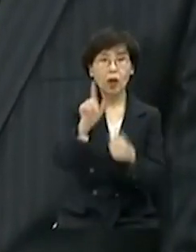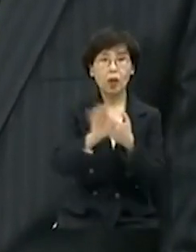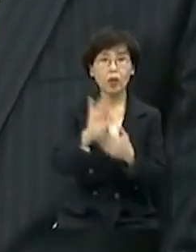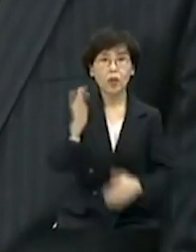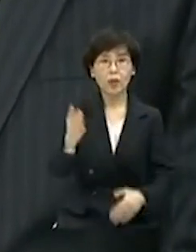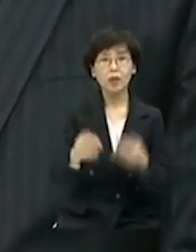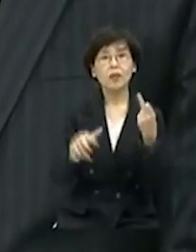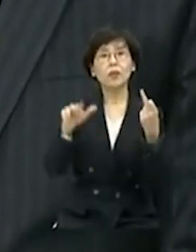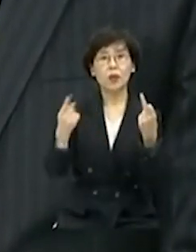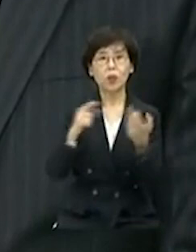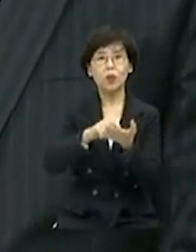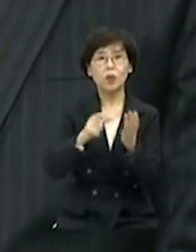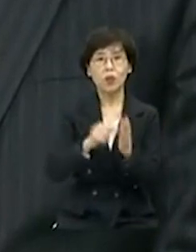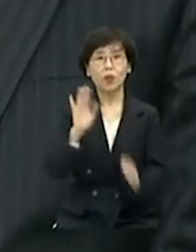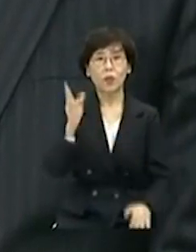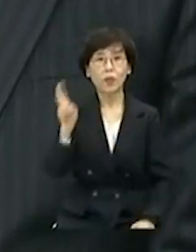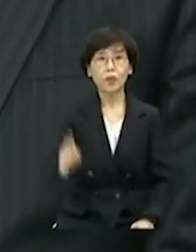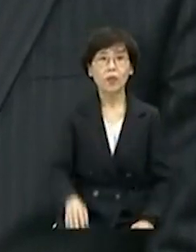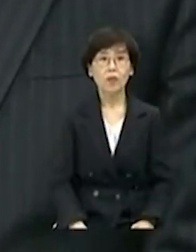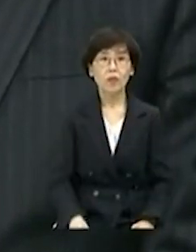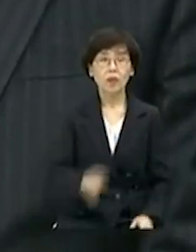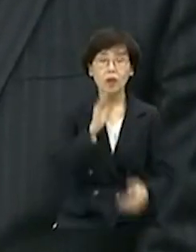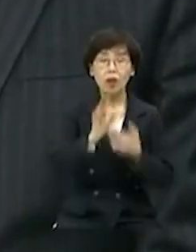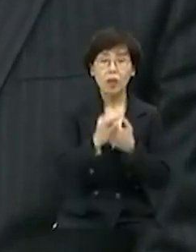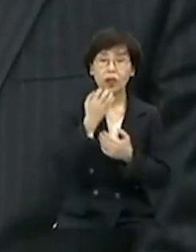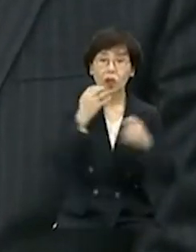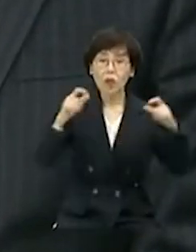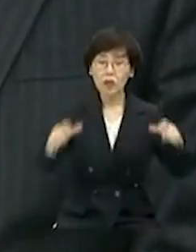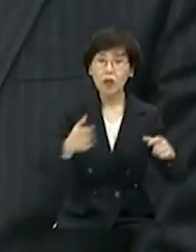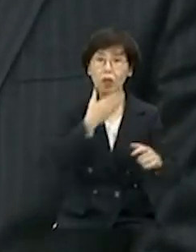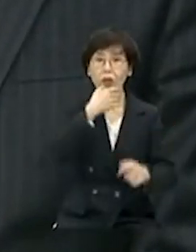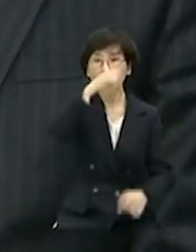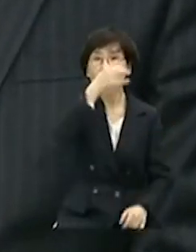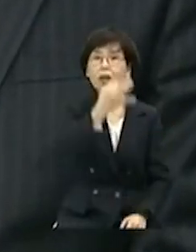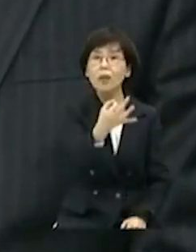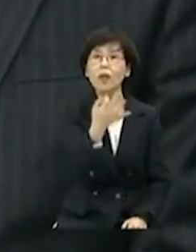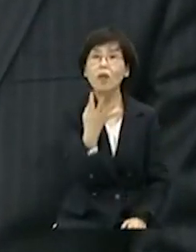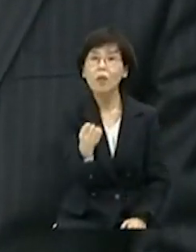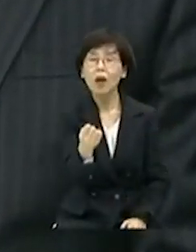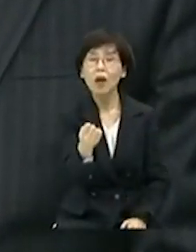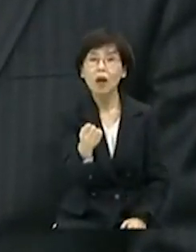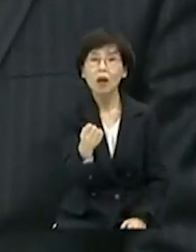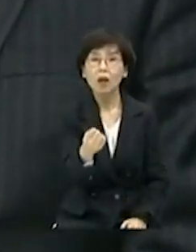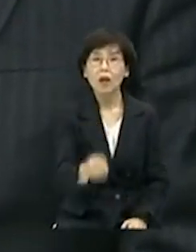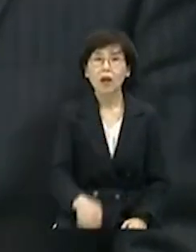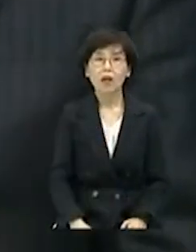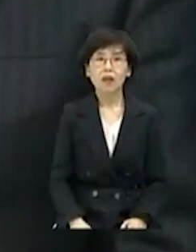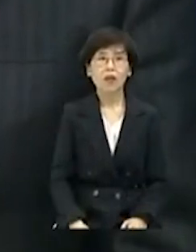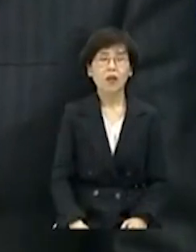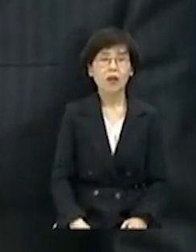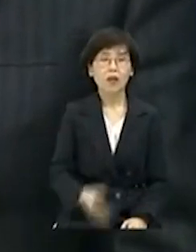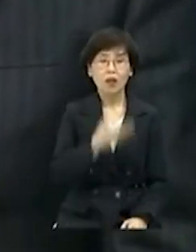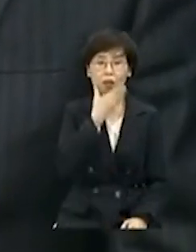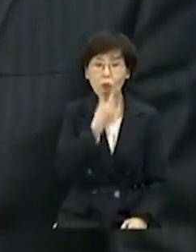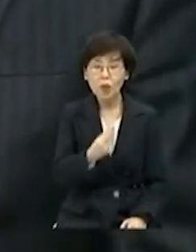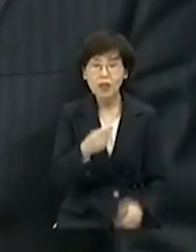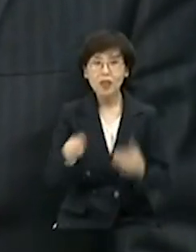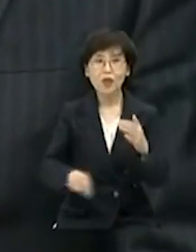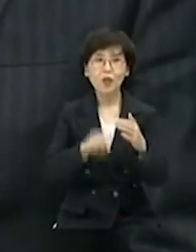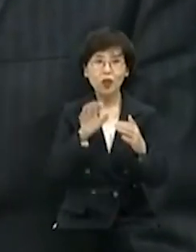되겠죠. 그렇겠죠. 12조 정도 되겠죠. 네. 자, 서울의 지금 복지 예산이 얼마입니까? 아니죠. 복지